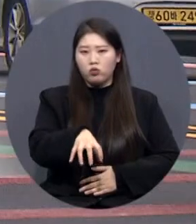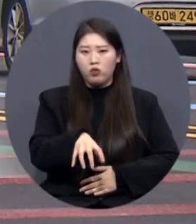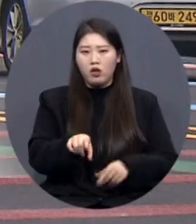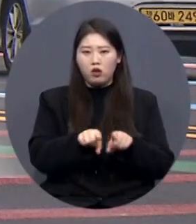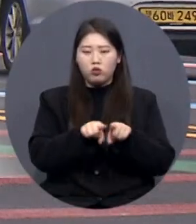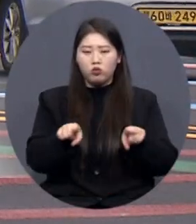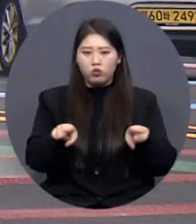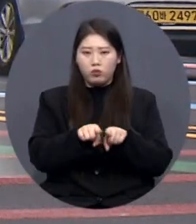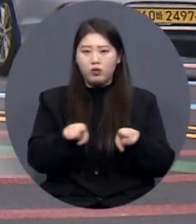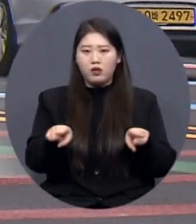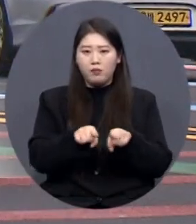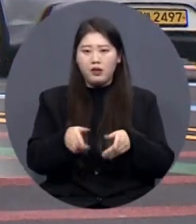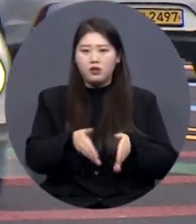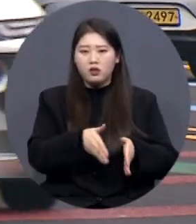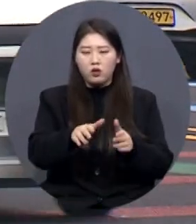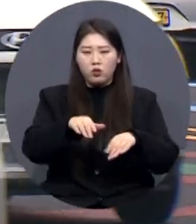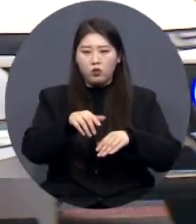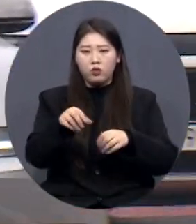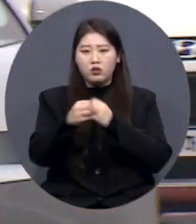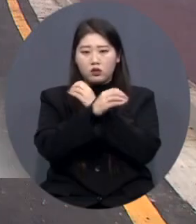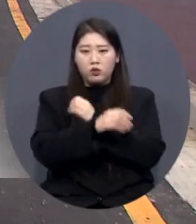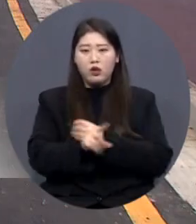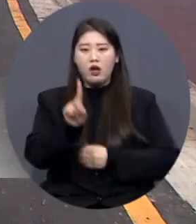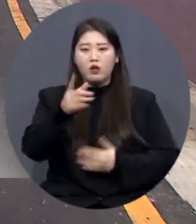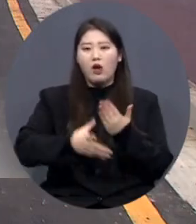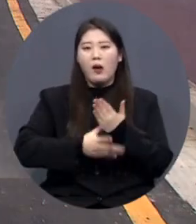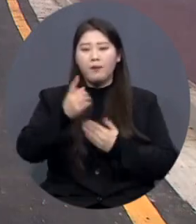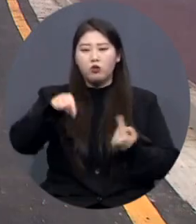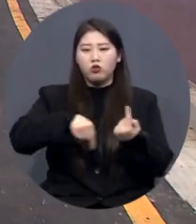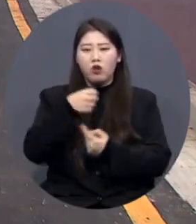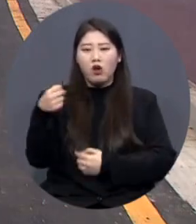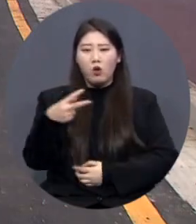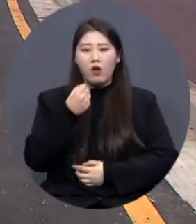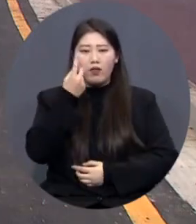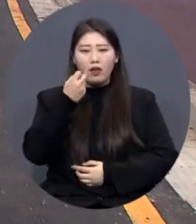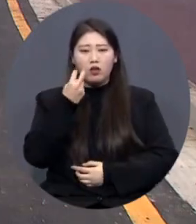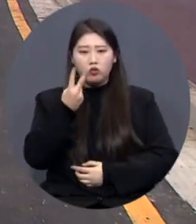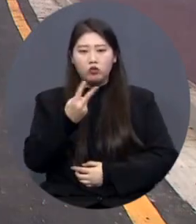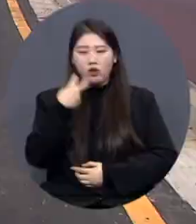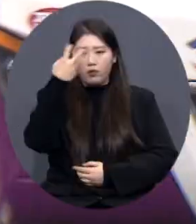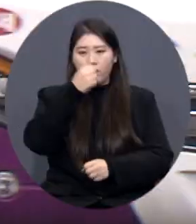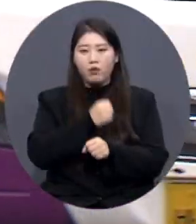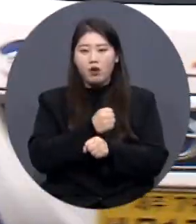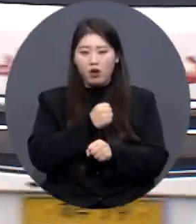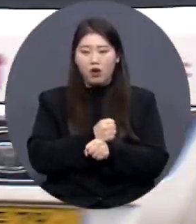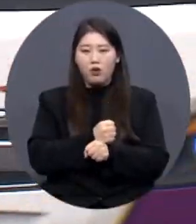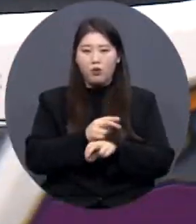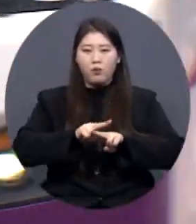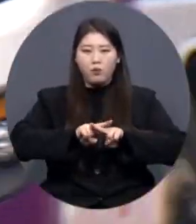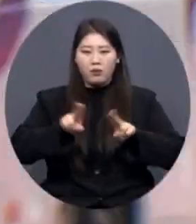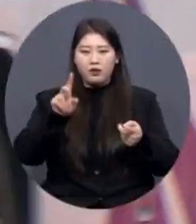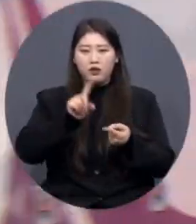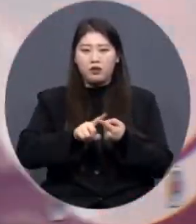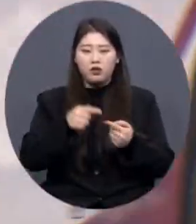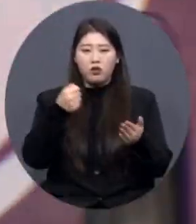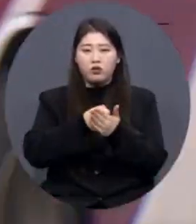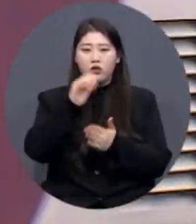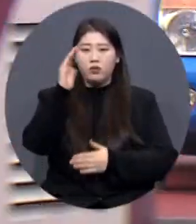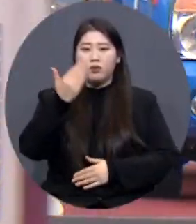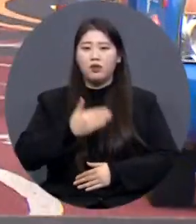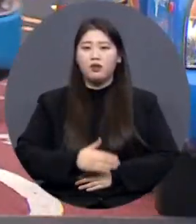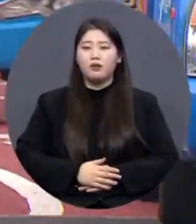차로의 교통신호등을 하나로 합쳐 운영하고 한 두 달 정도 교과를 분석해 폐지 여부를 결정합니다.